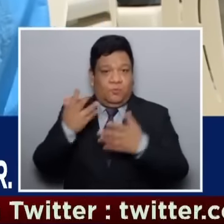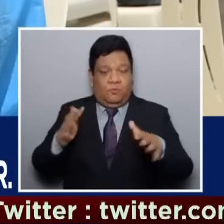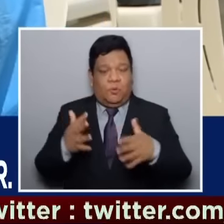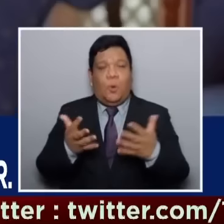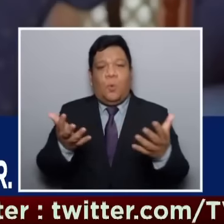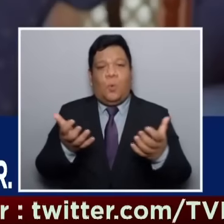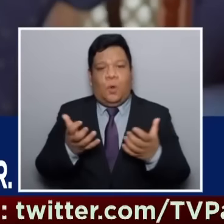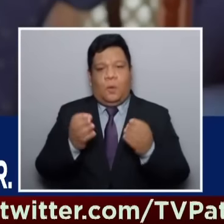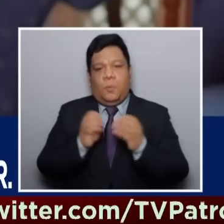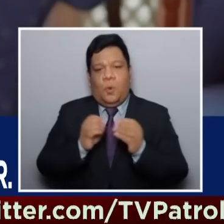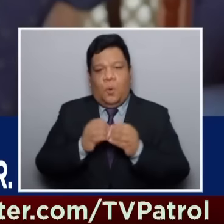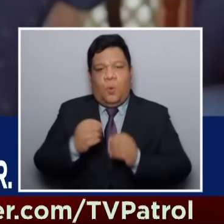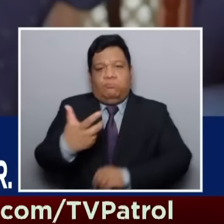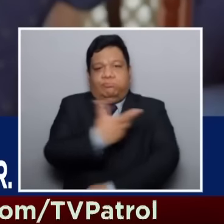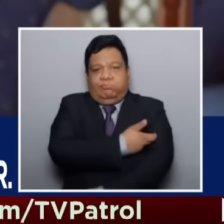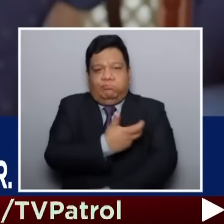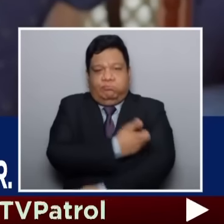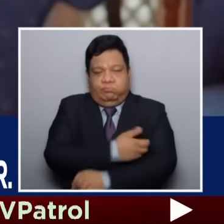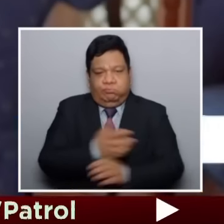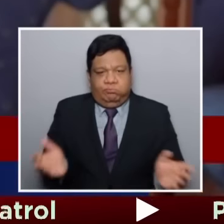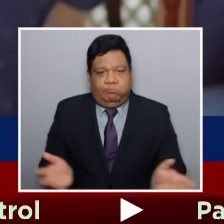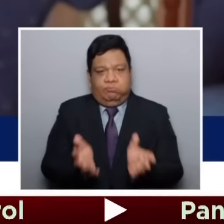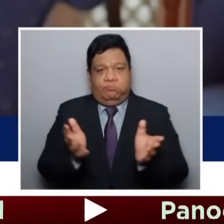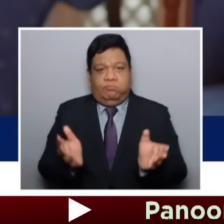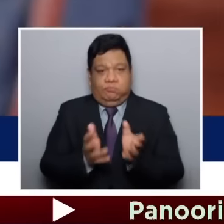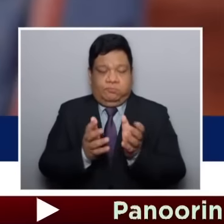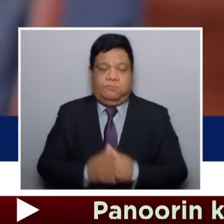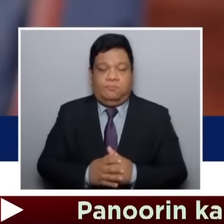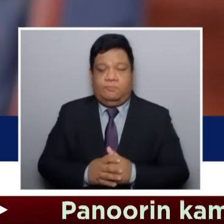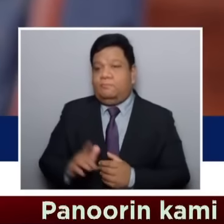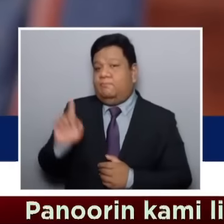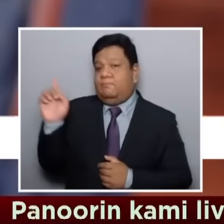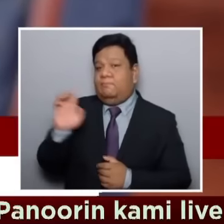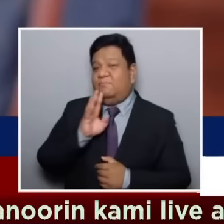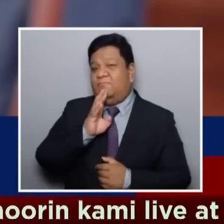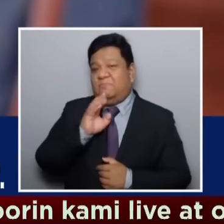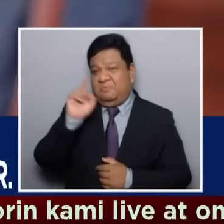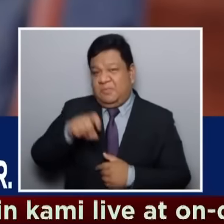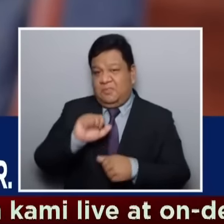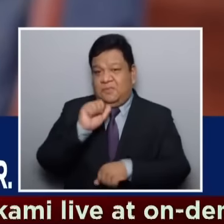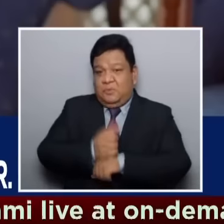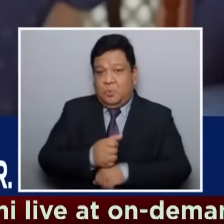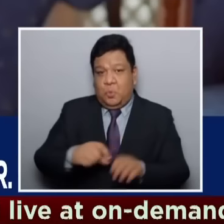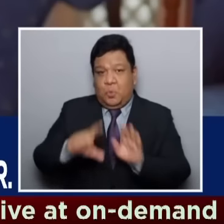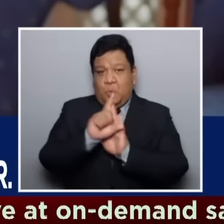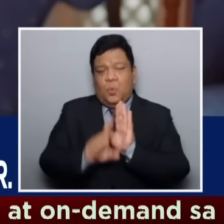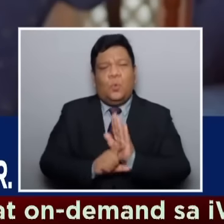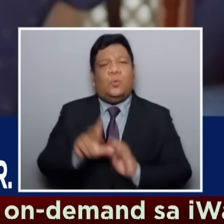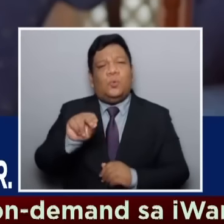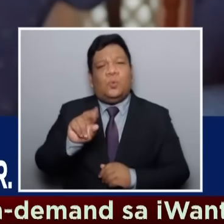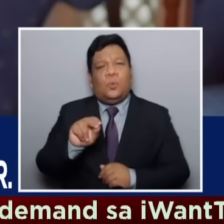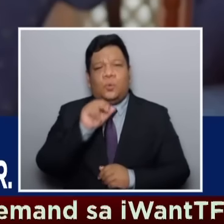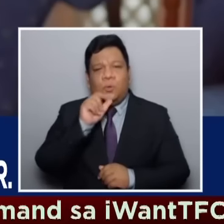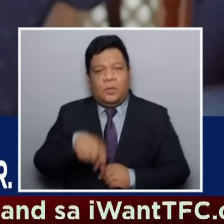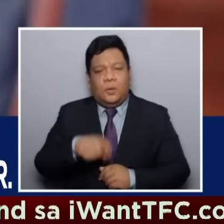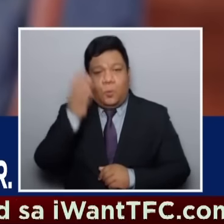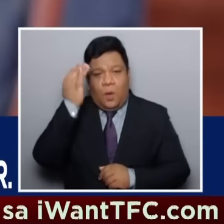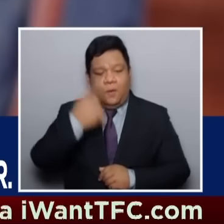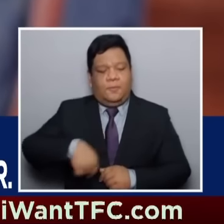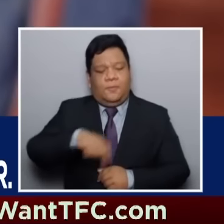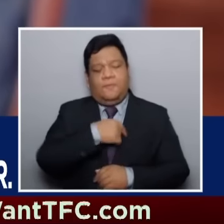pagbabakuna. Hindi naman talaga kailangan isa batas pa ito dahil malaya pa rin tayong mamili para sa ating sariling